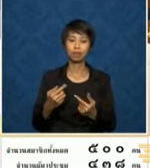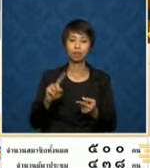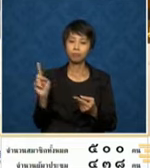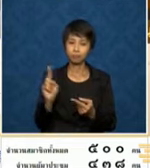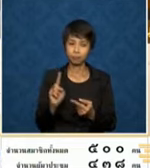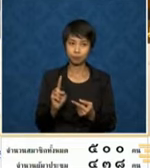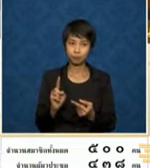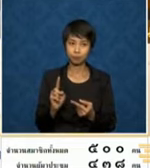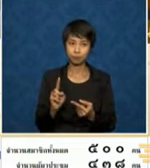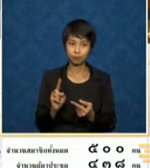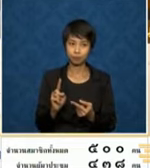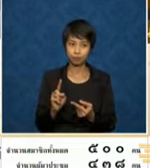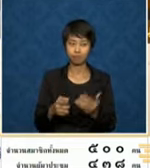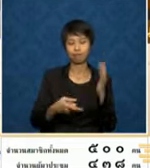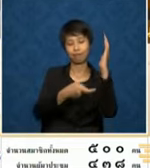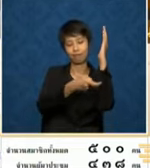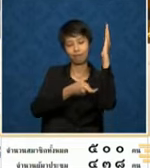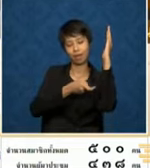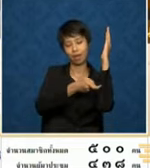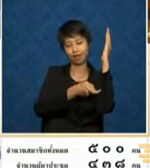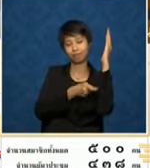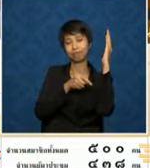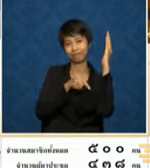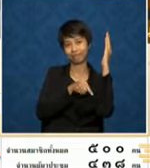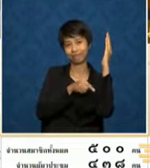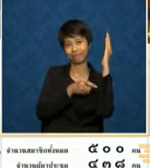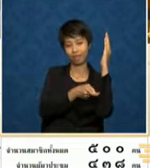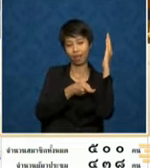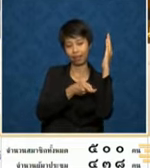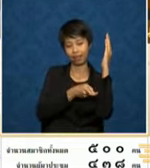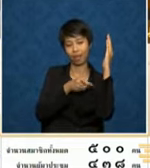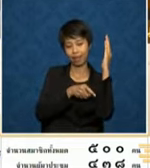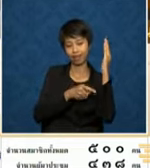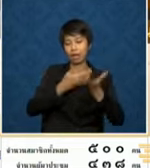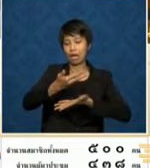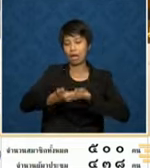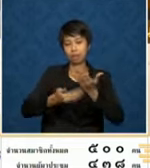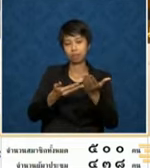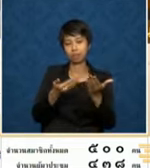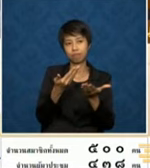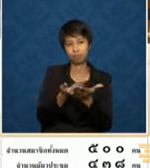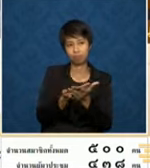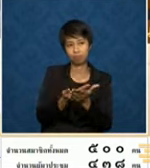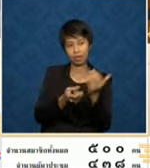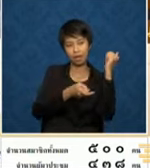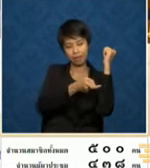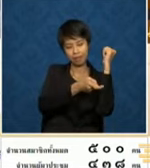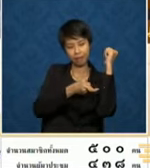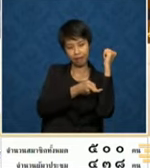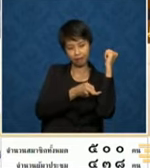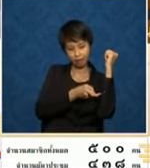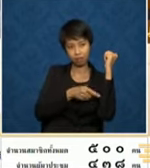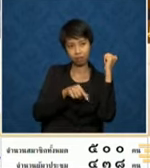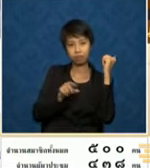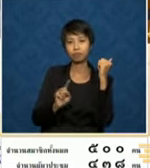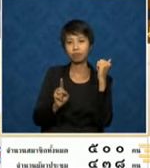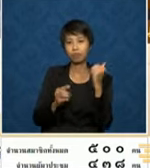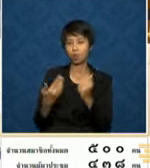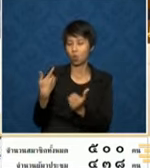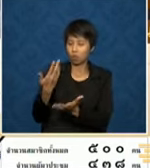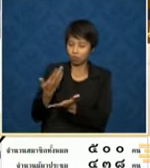ของราคายางนะครับยางพาราถือว่าเป็นสินค้าภาคเกษตรที่สร้